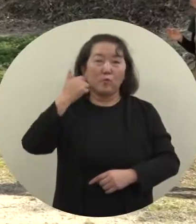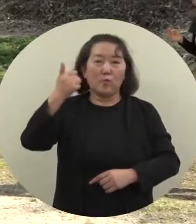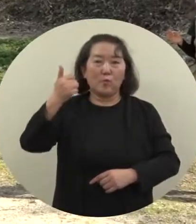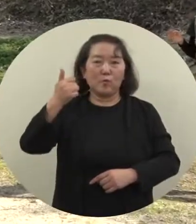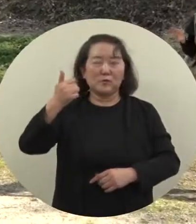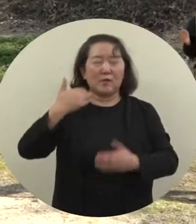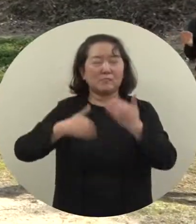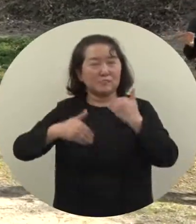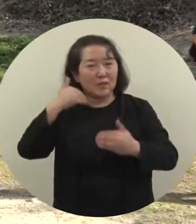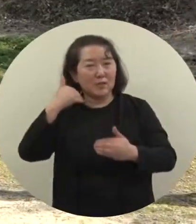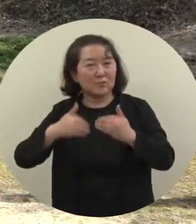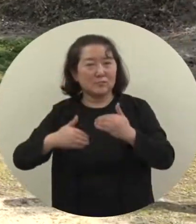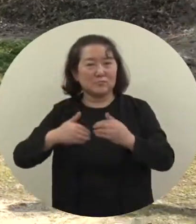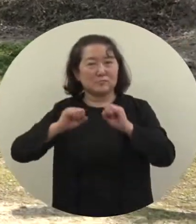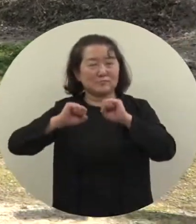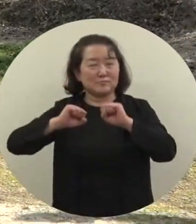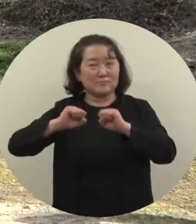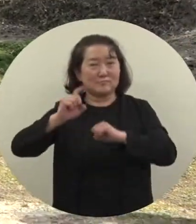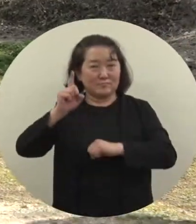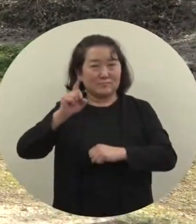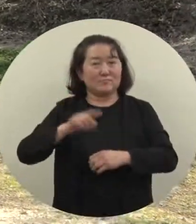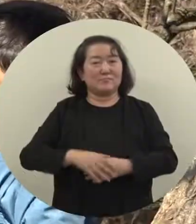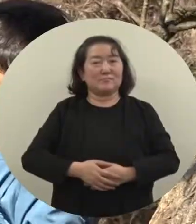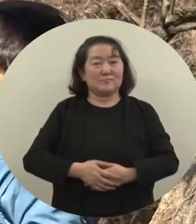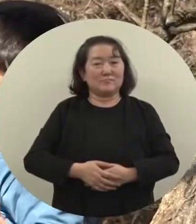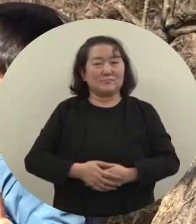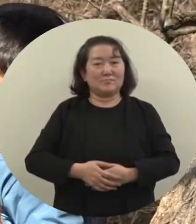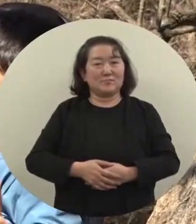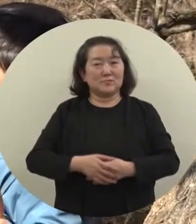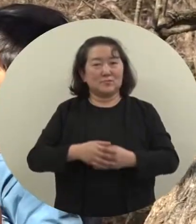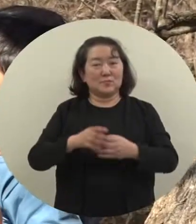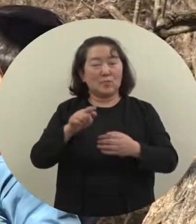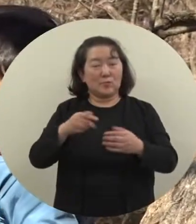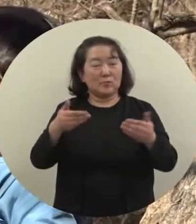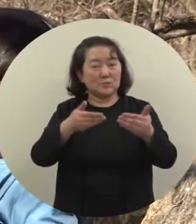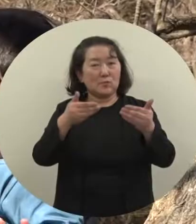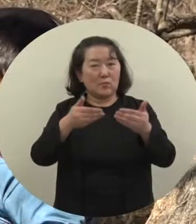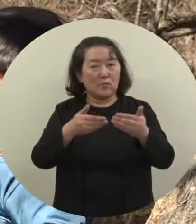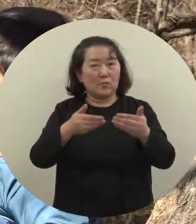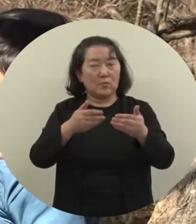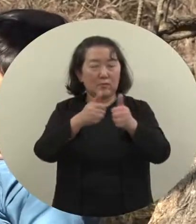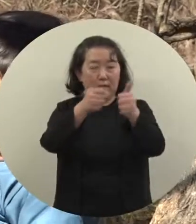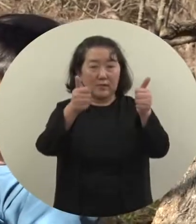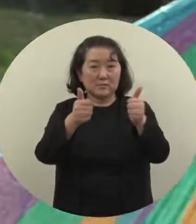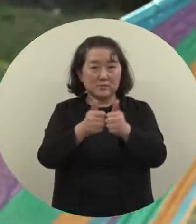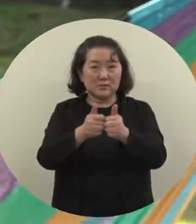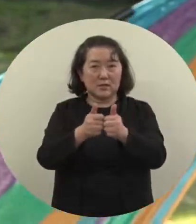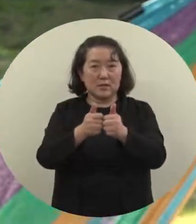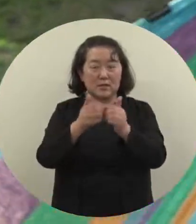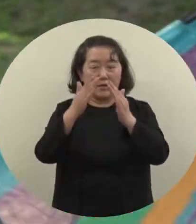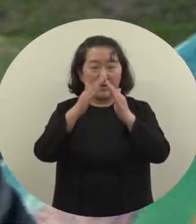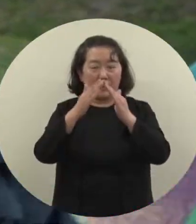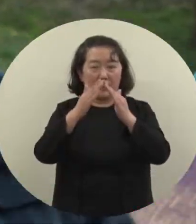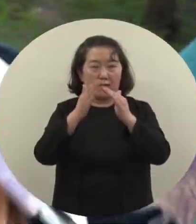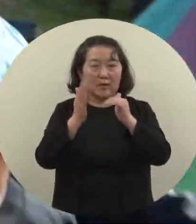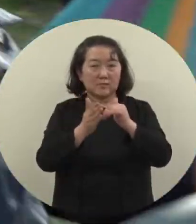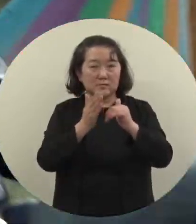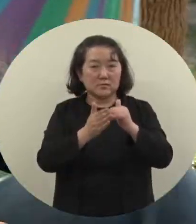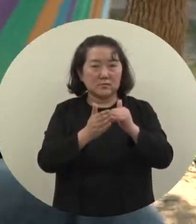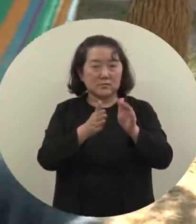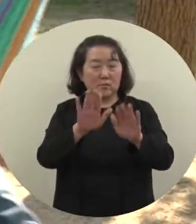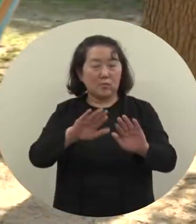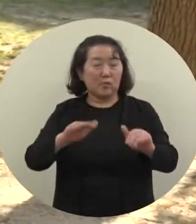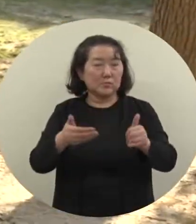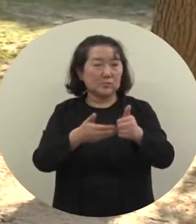んたちも夢中で負けてませんでしたね。 はい、この授業では男性が家事や育児に積極